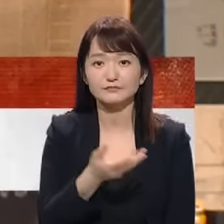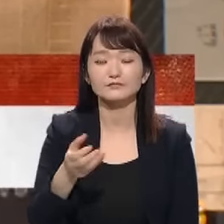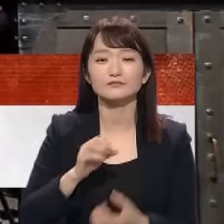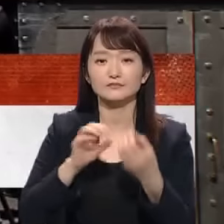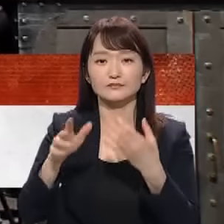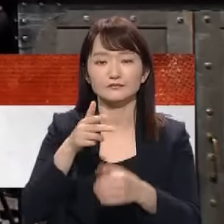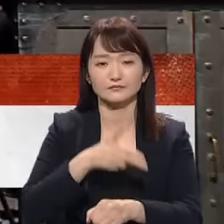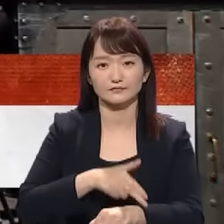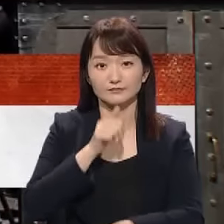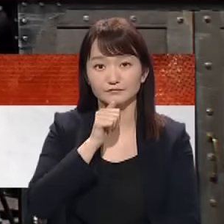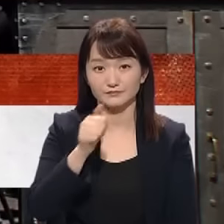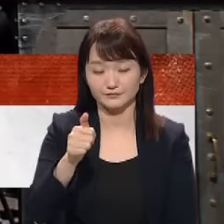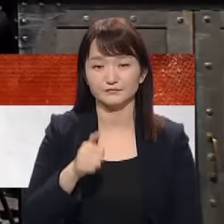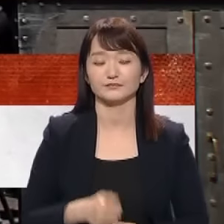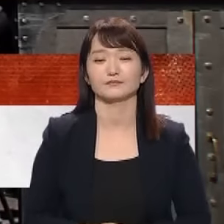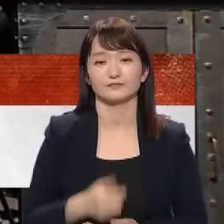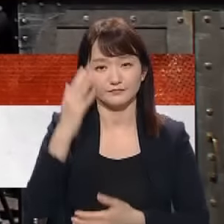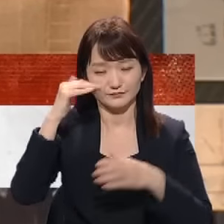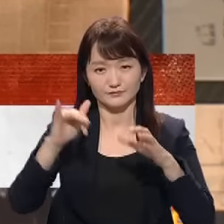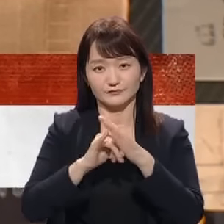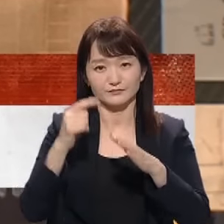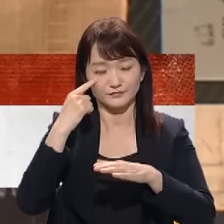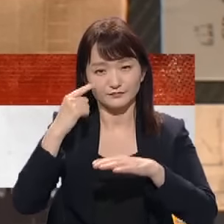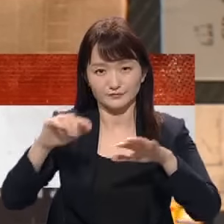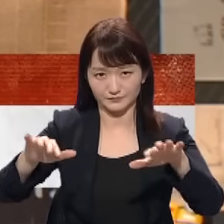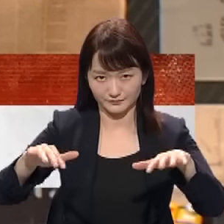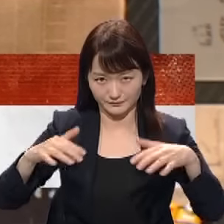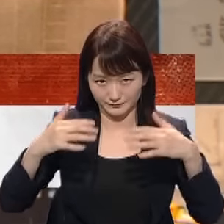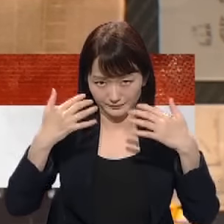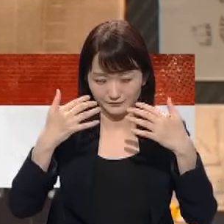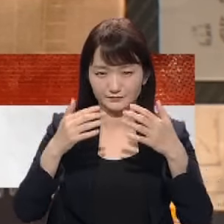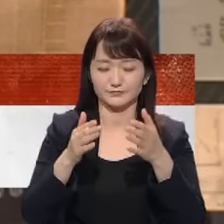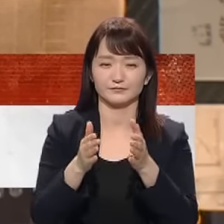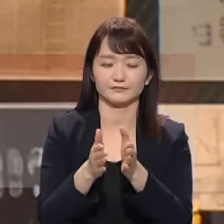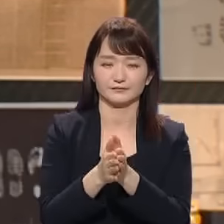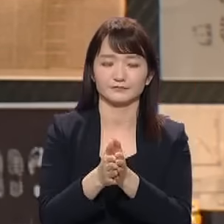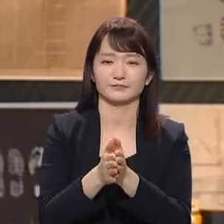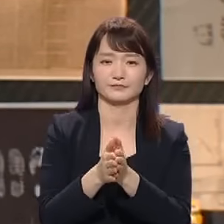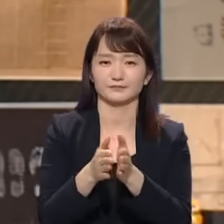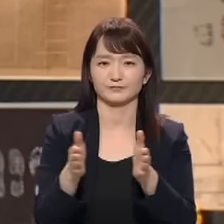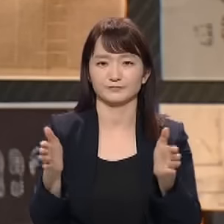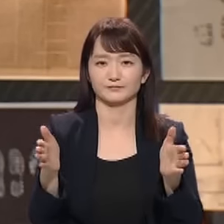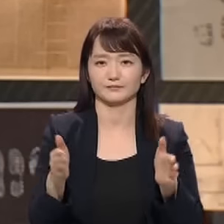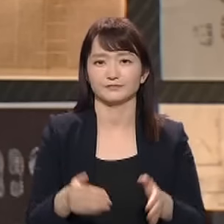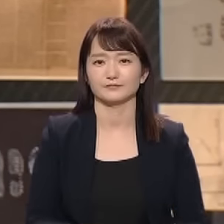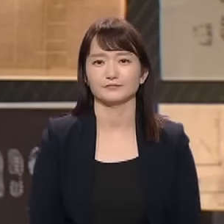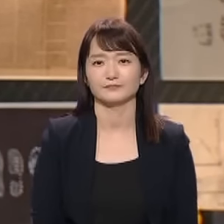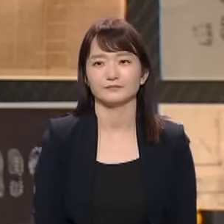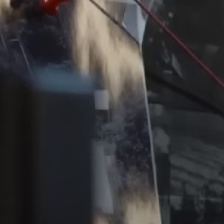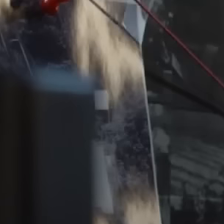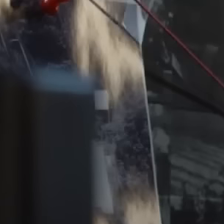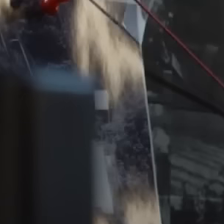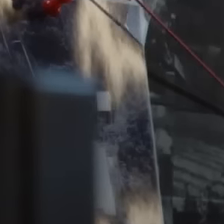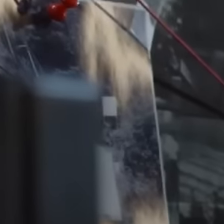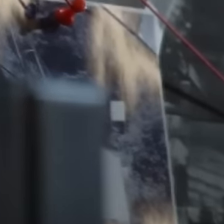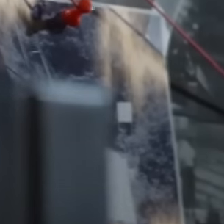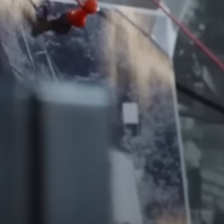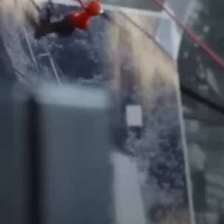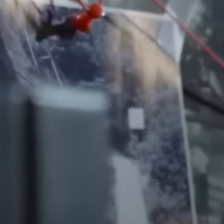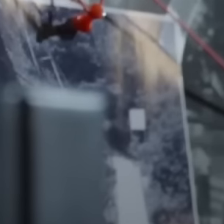아세서만 유세이 시라고. 예, 대한민국과 전 세계 동포 가족 여러분의 시선을 모아 모아서 출발합니다.